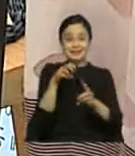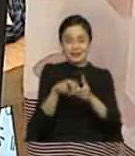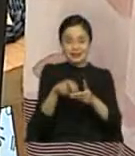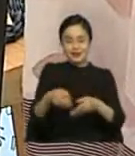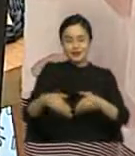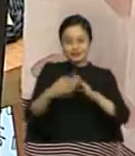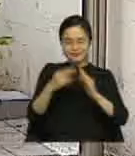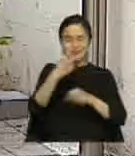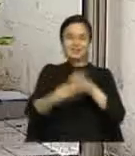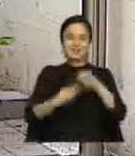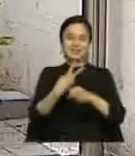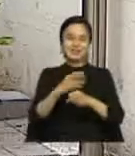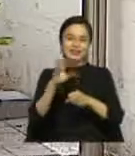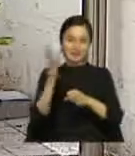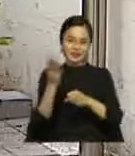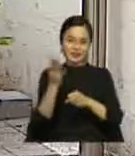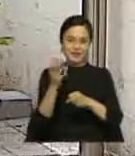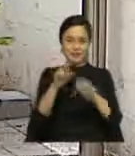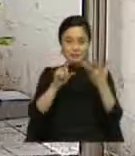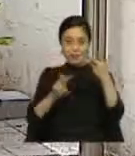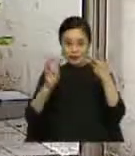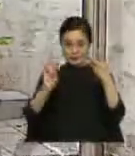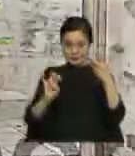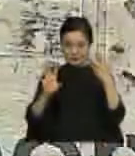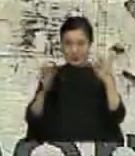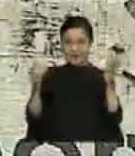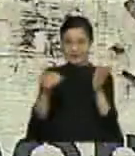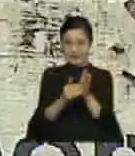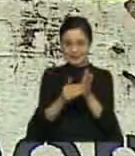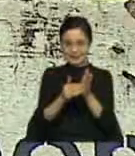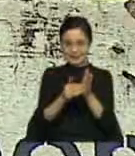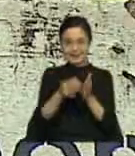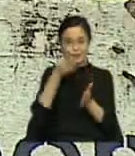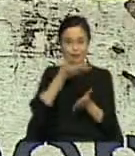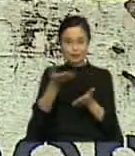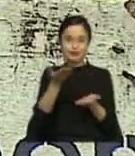특별 판매전을 진행합니다. 딜라이브 서울경기 케이블TV 이희진입니다.